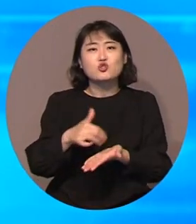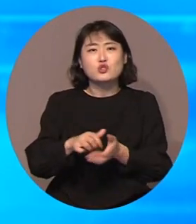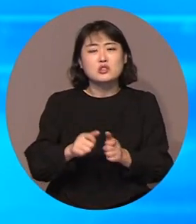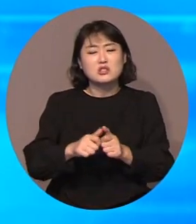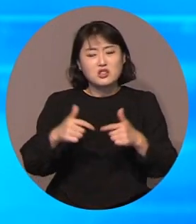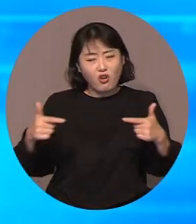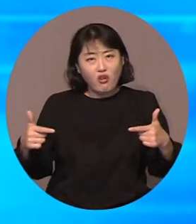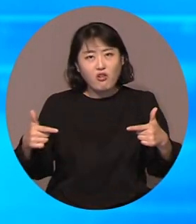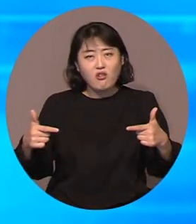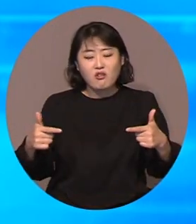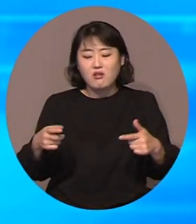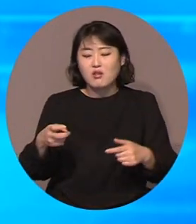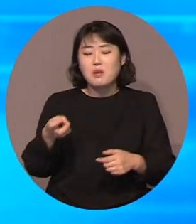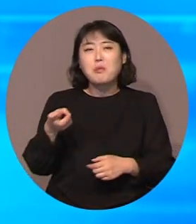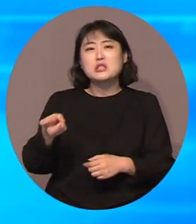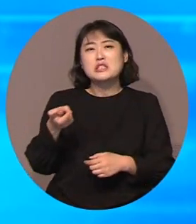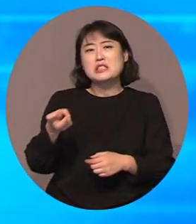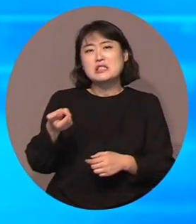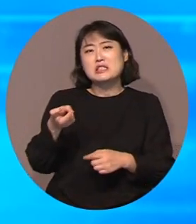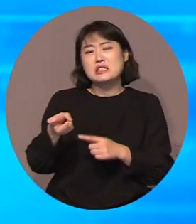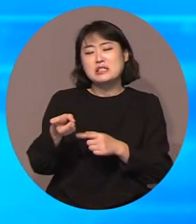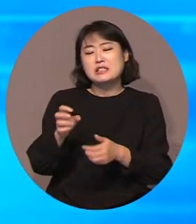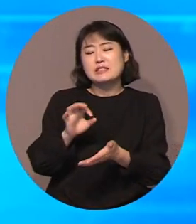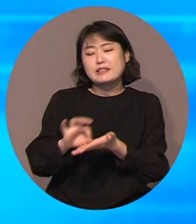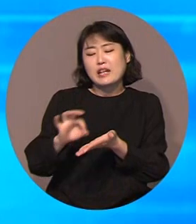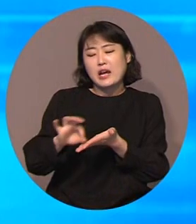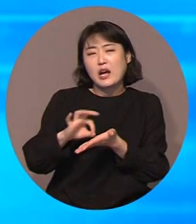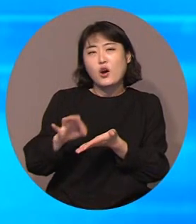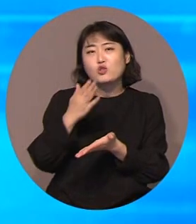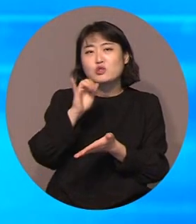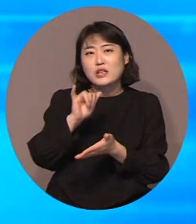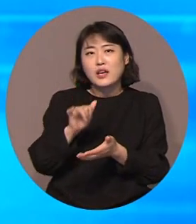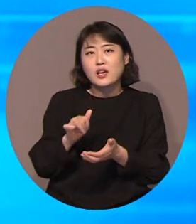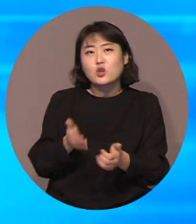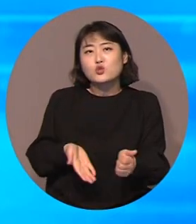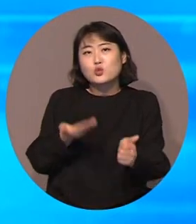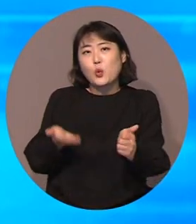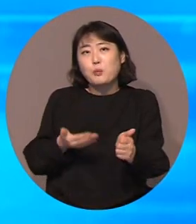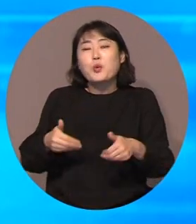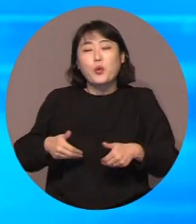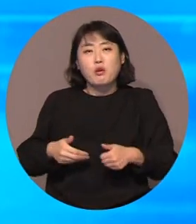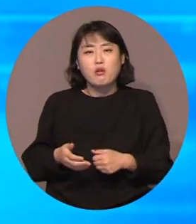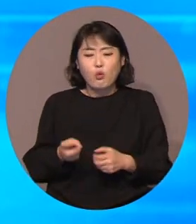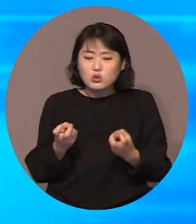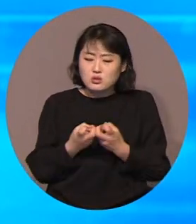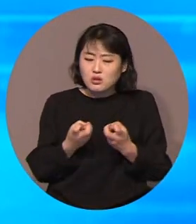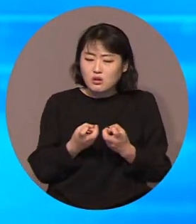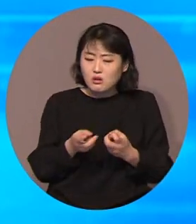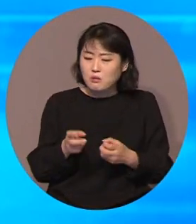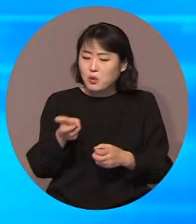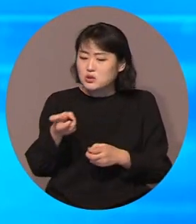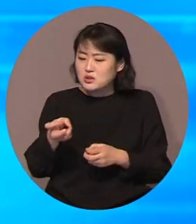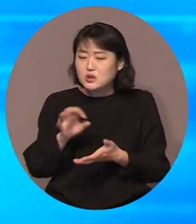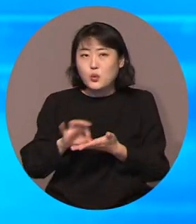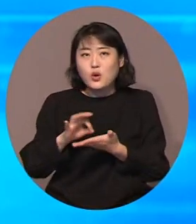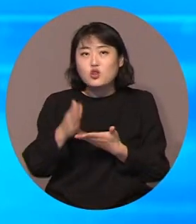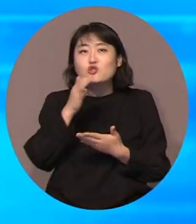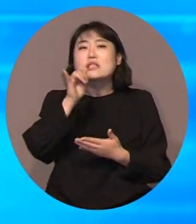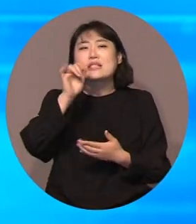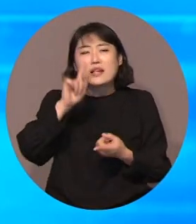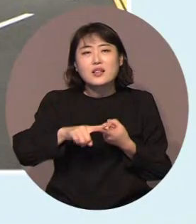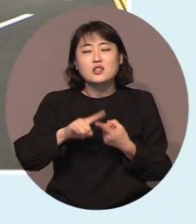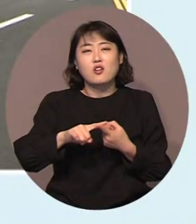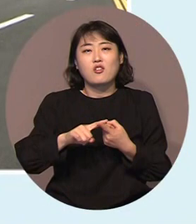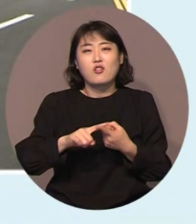해서 그렇죠. 대중교통으로 우리가 유도를 해드려야 되는데 대중교통 수단으로 유도하기 위해서는 어떻게 해야 될 건가를 이번에 발표한